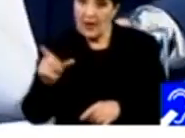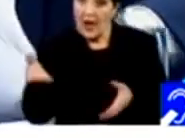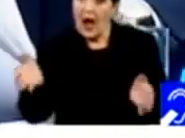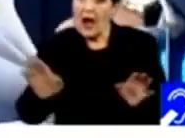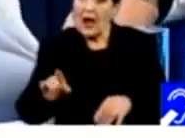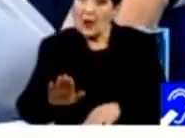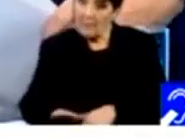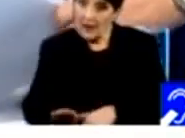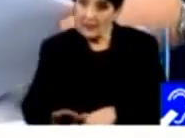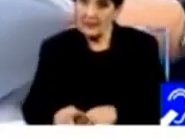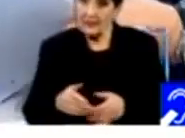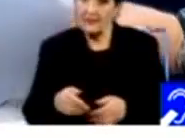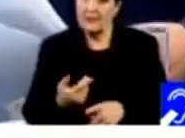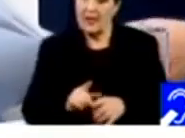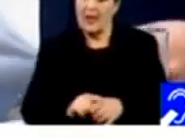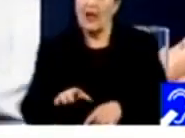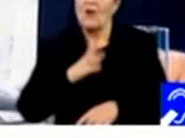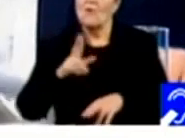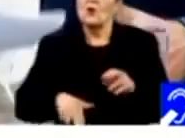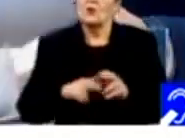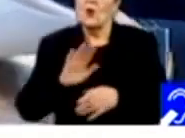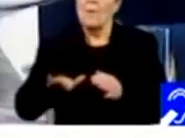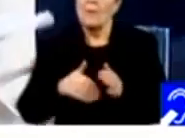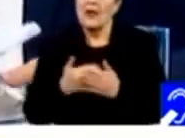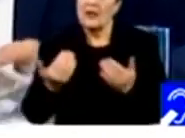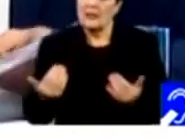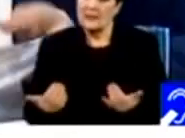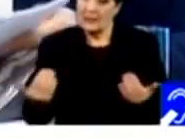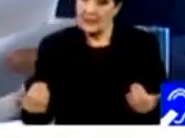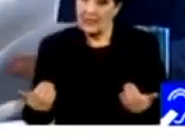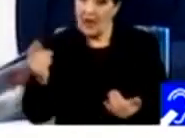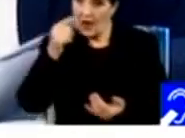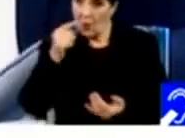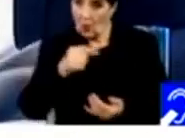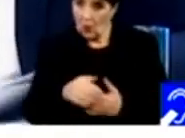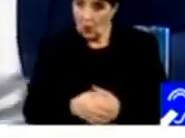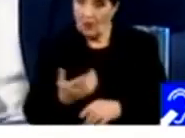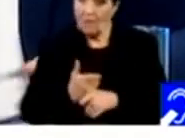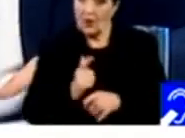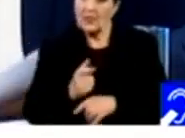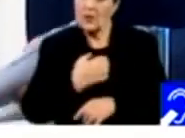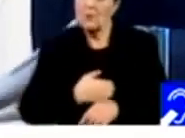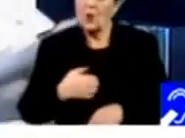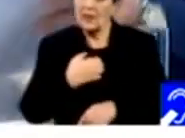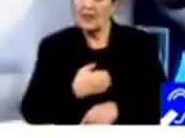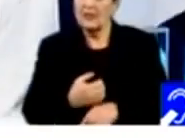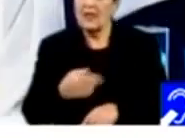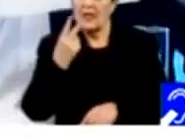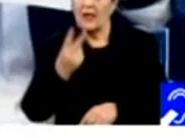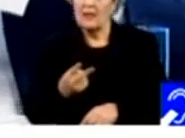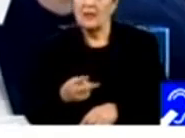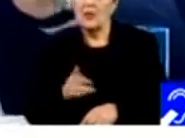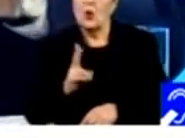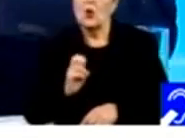am să vă arăt acea groapă care a fost construită și până astăzi rămâne acolo. Rețineți, vă rog, că este foarte important. Iată cum ne